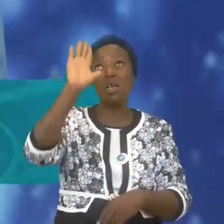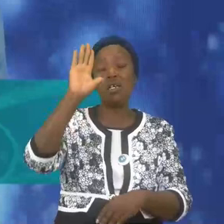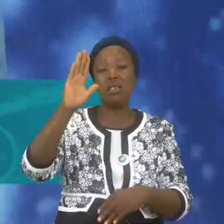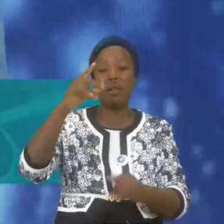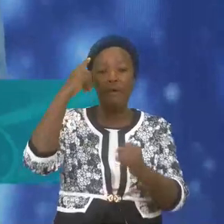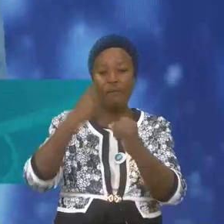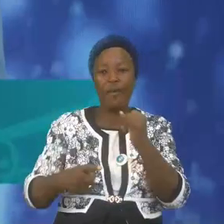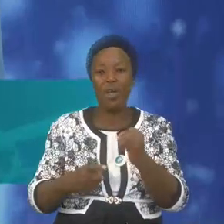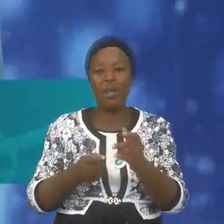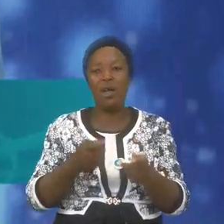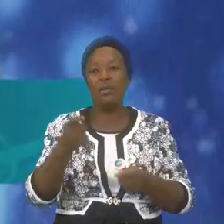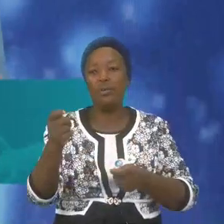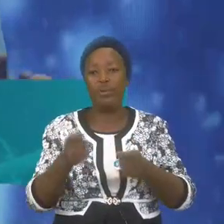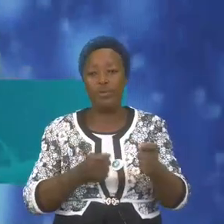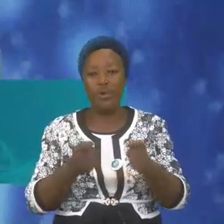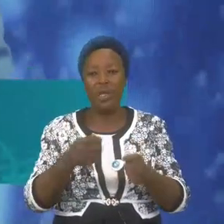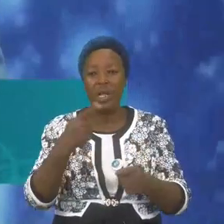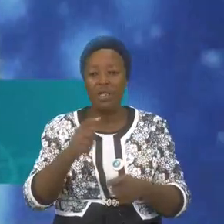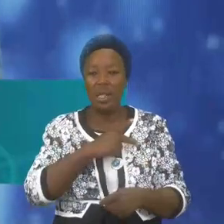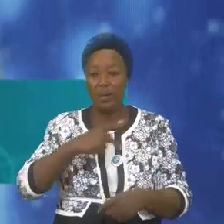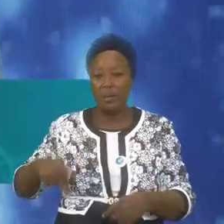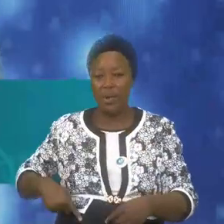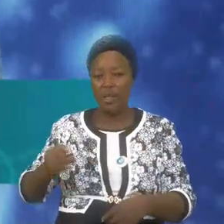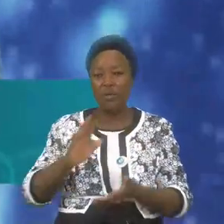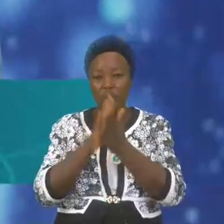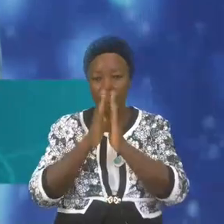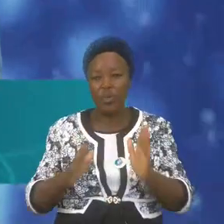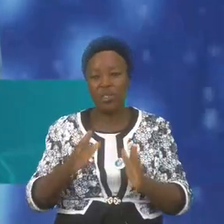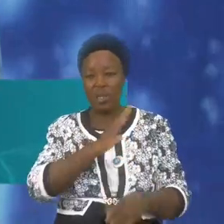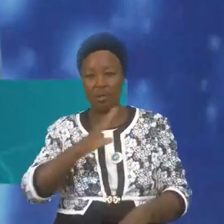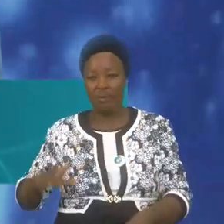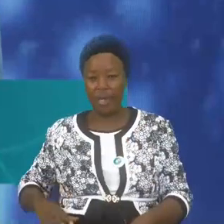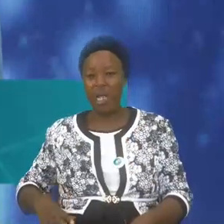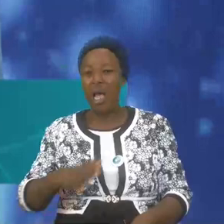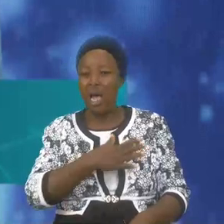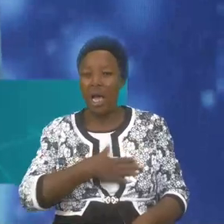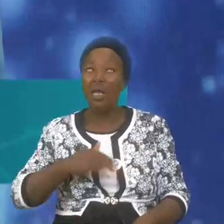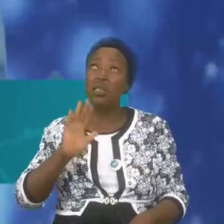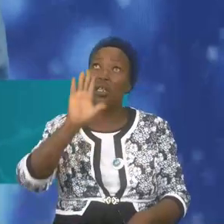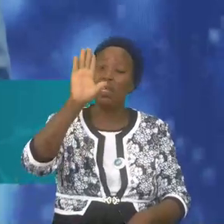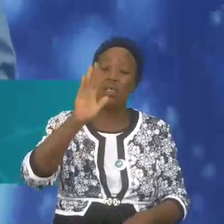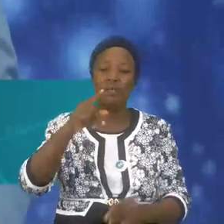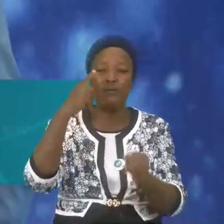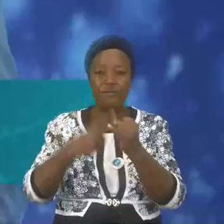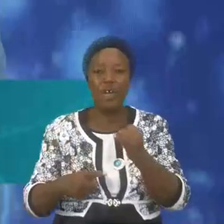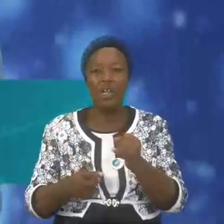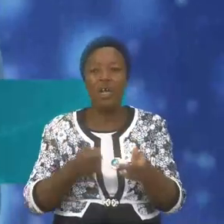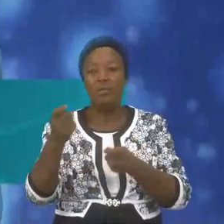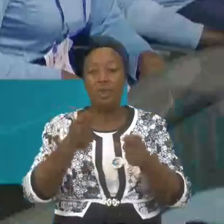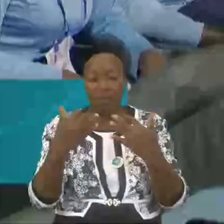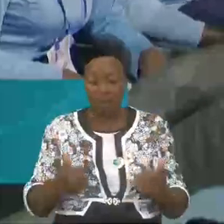Le prince de paix, Christ, et son règne final. Ce soir,